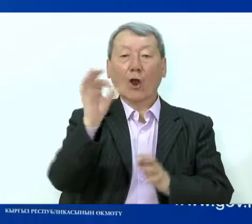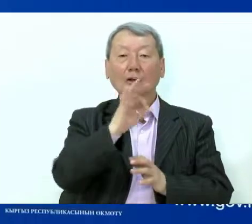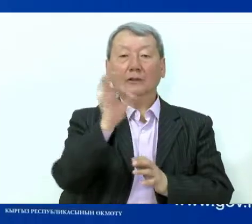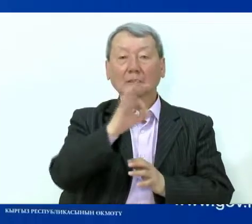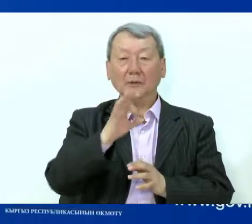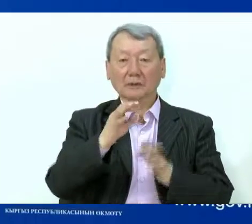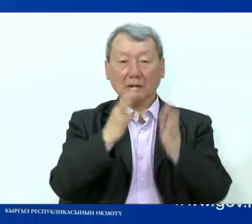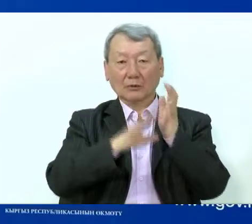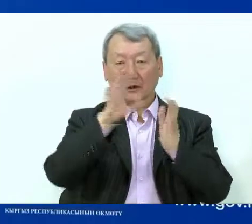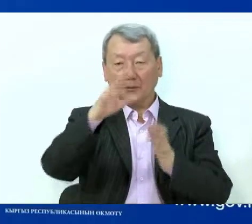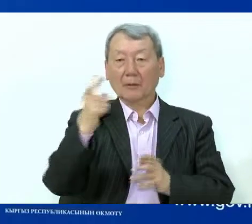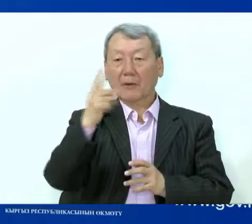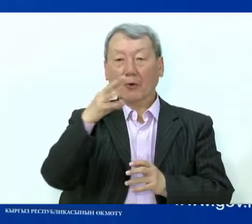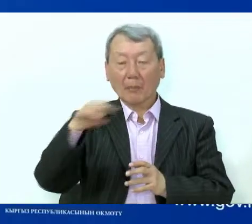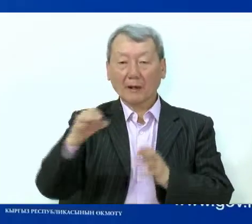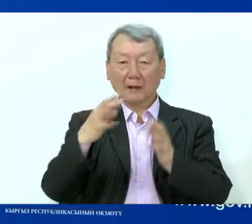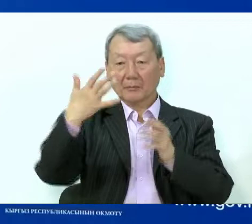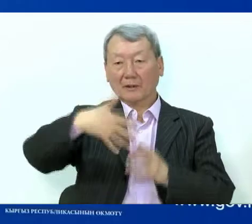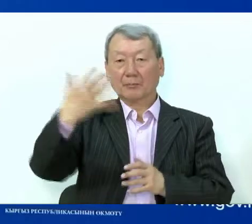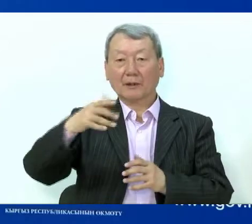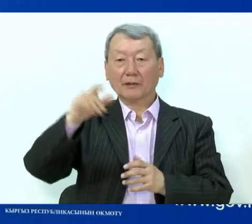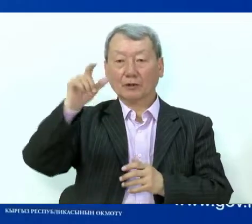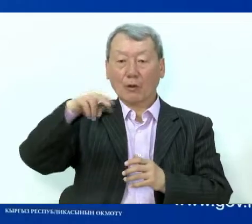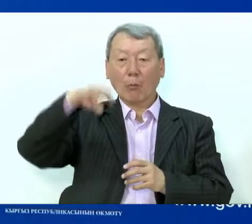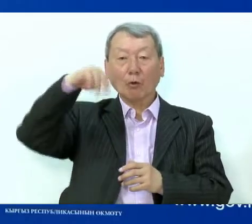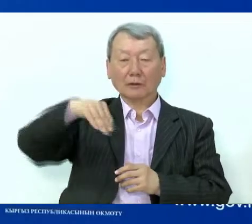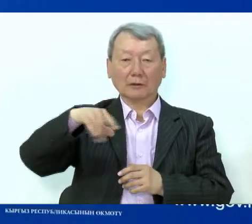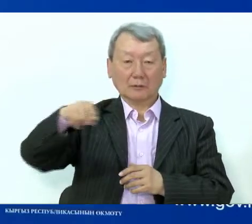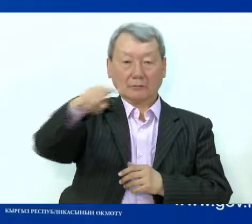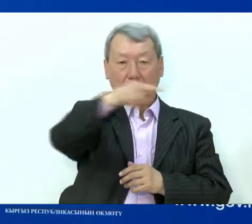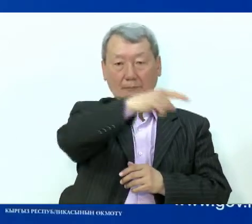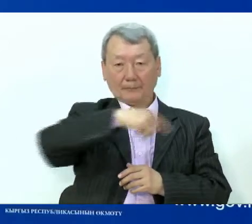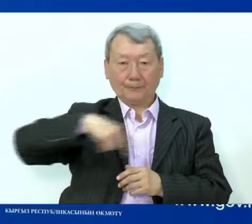Октябрьский 95, Первомайский 55 постов.